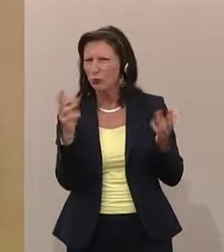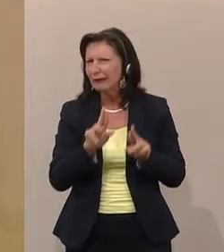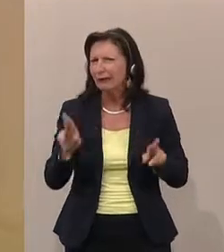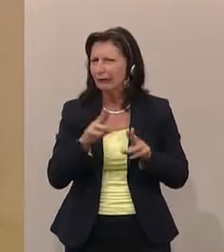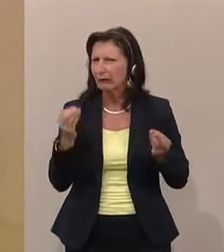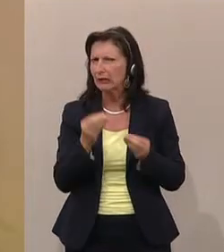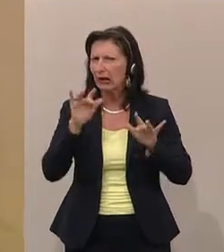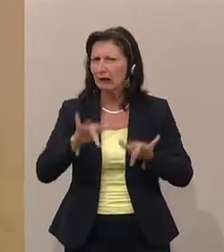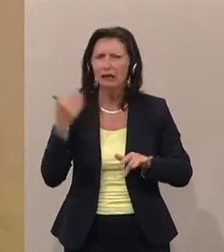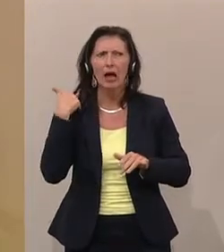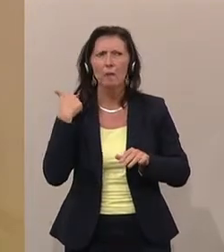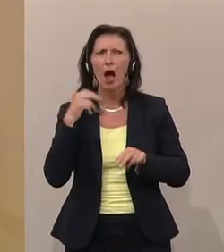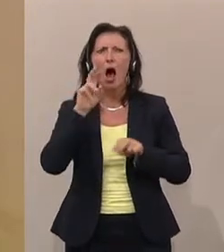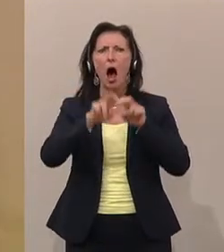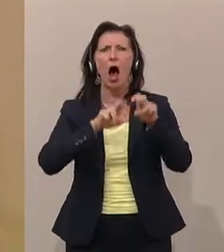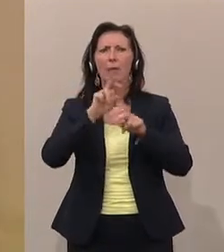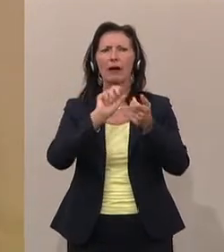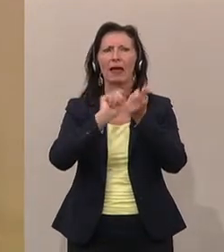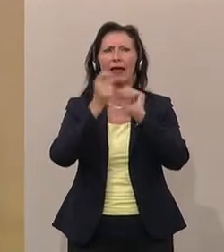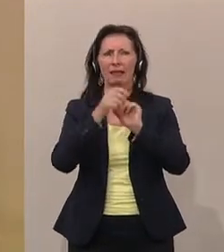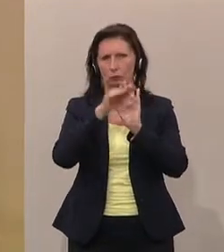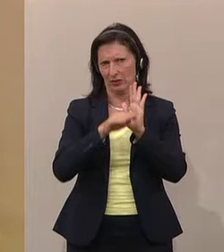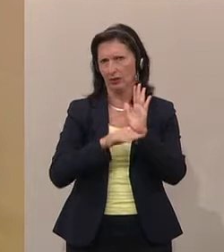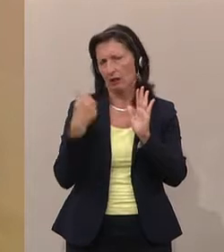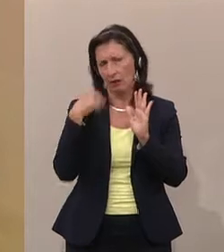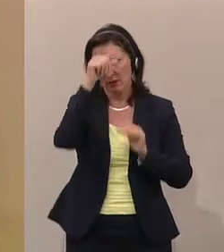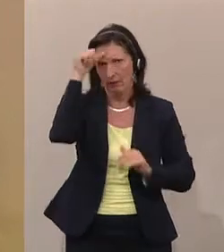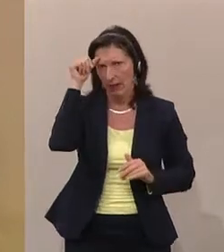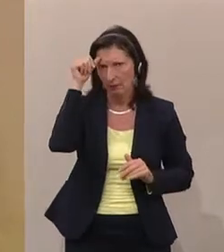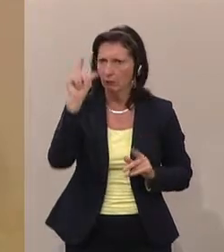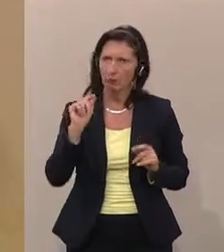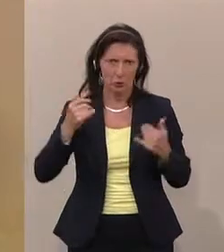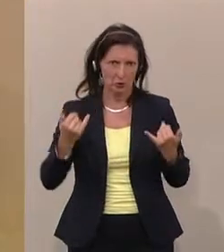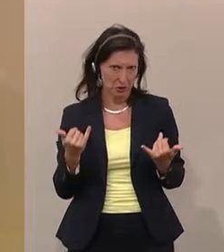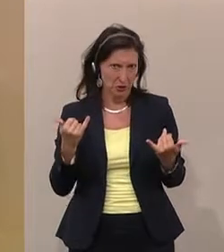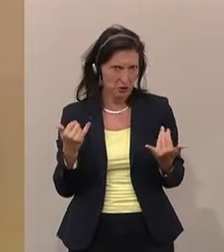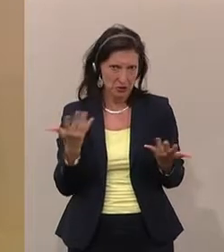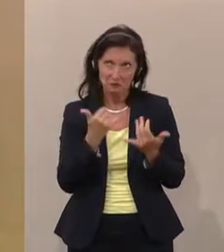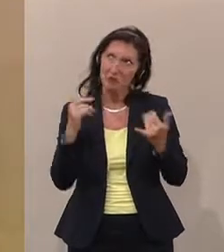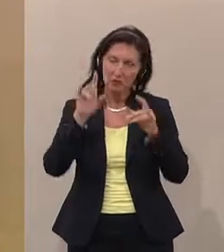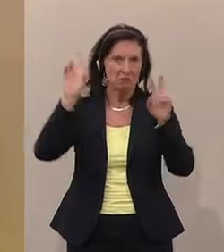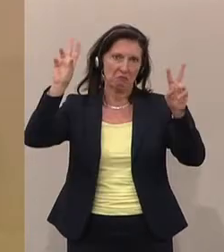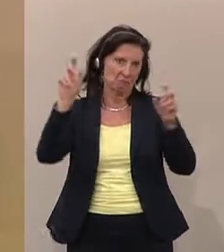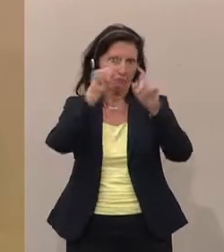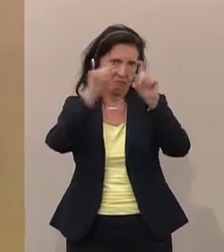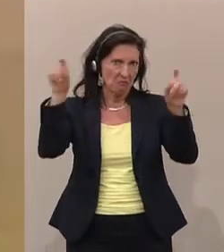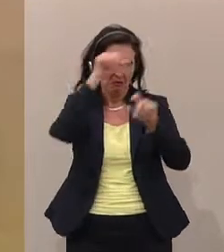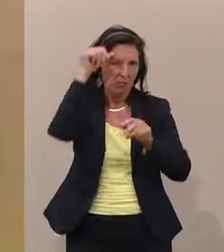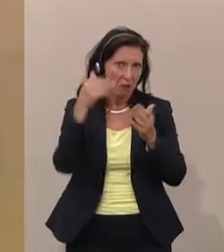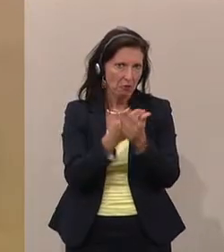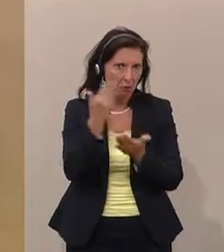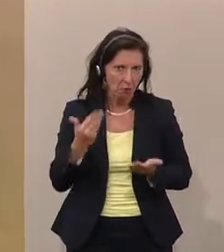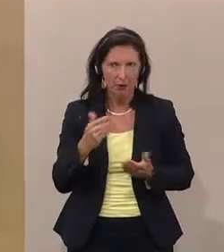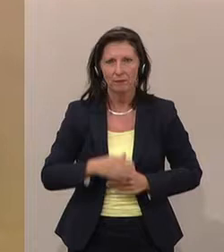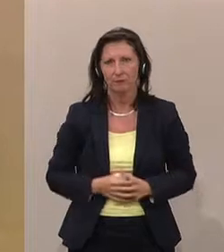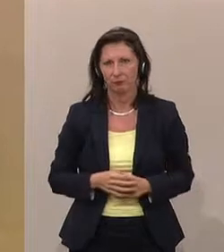nur Abgabenänderungsgesetz. Das heißt, wir haben jetzt hier an und für sich mit einem neuen Titel zu tun, aber dass